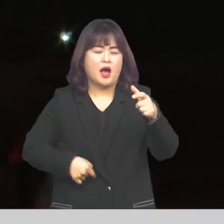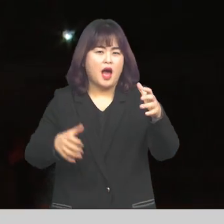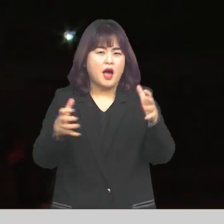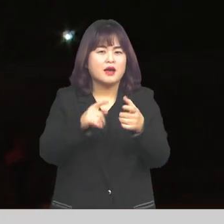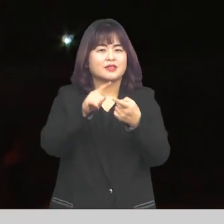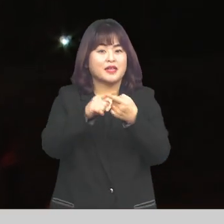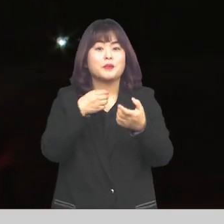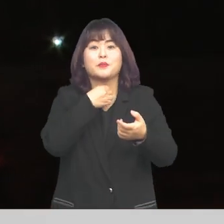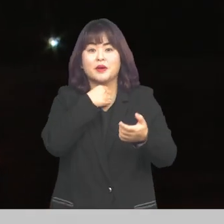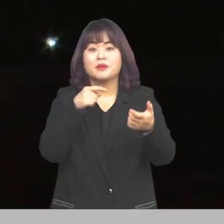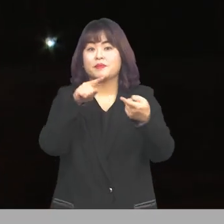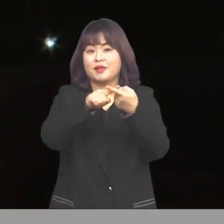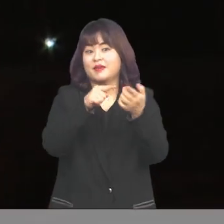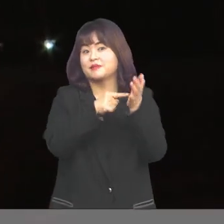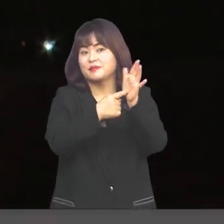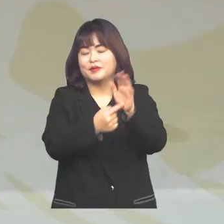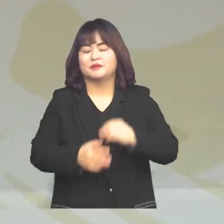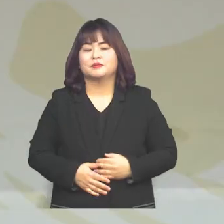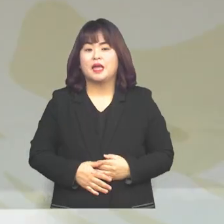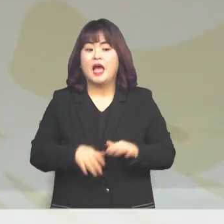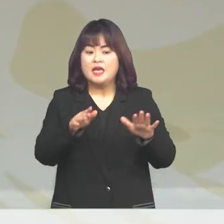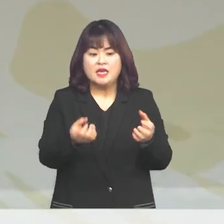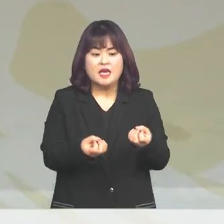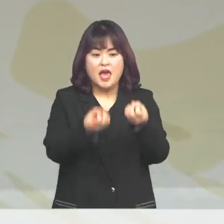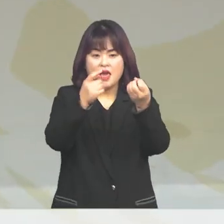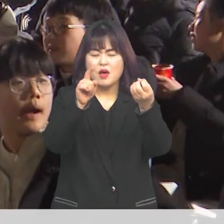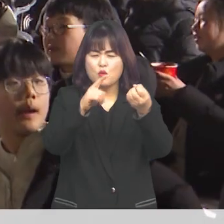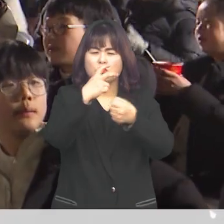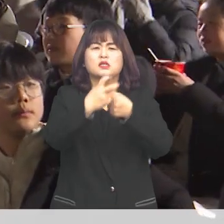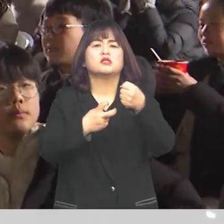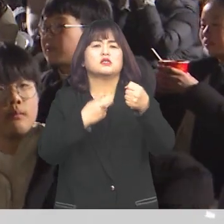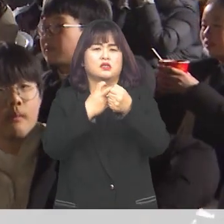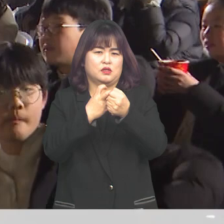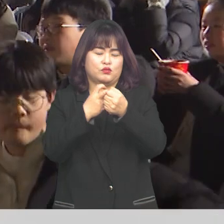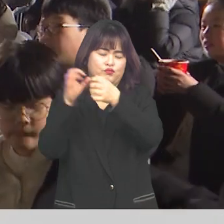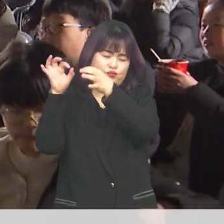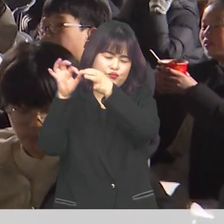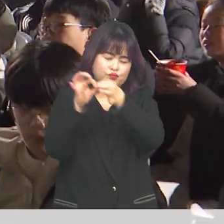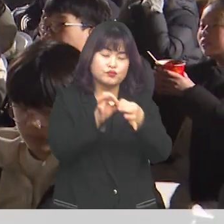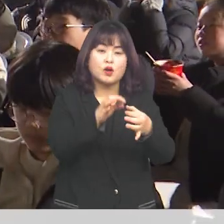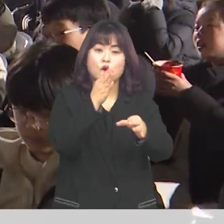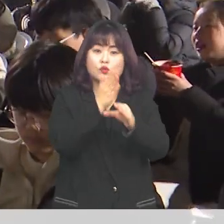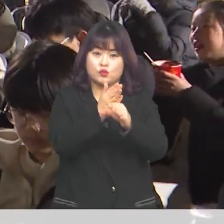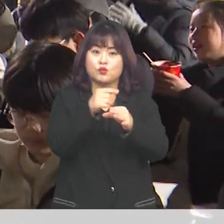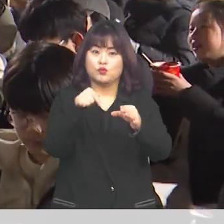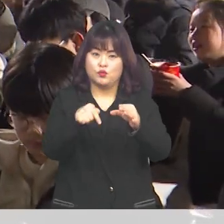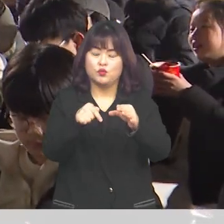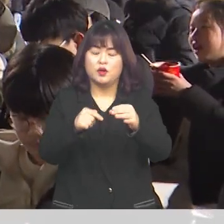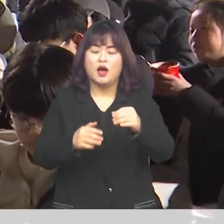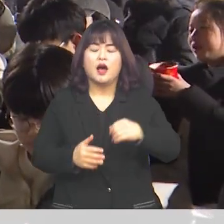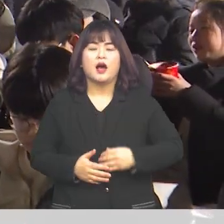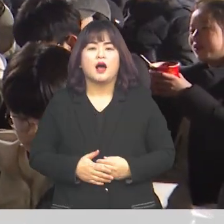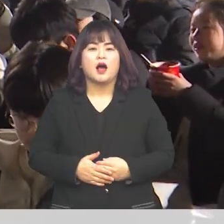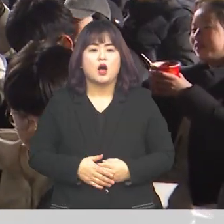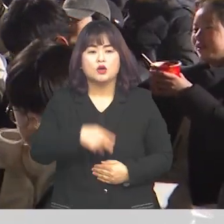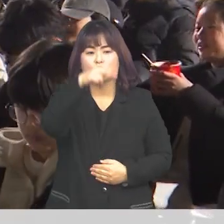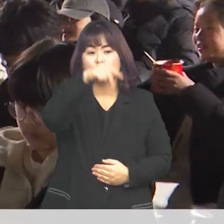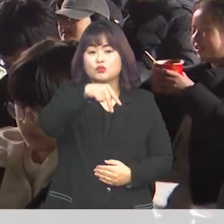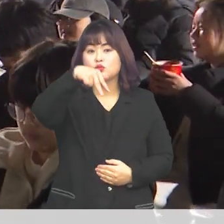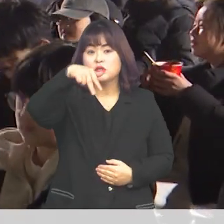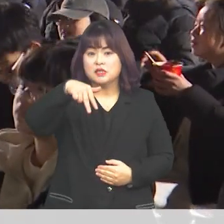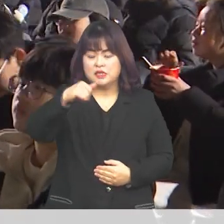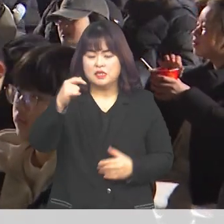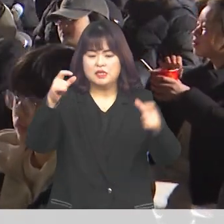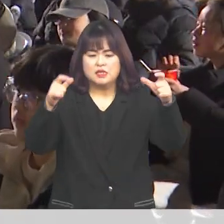지역 공동체의 화합을 기원했습니다. 이 행사는 벌써 20년째 진행이 되고 있고